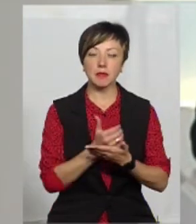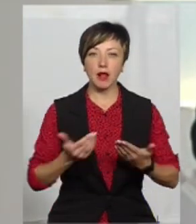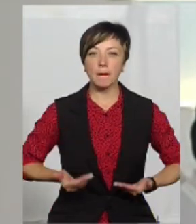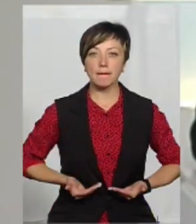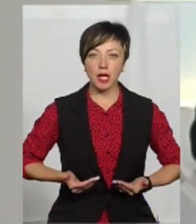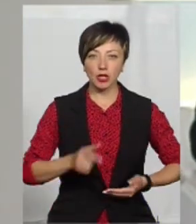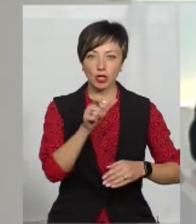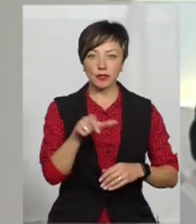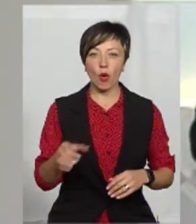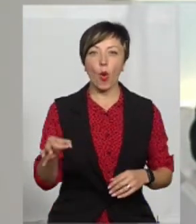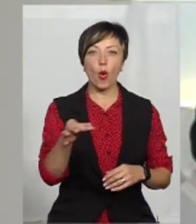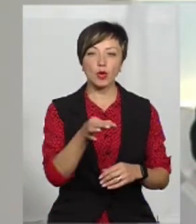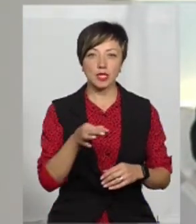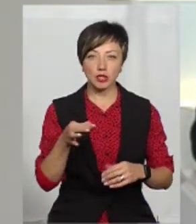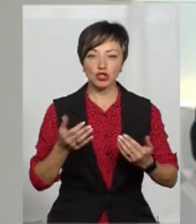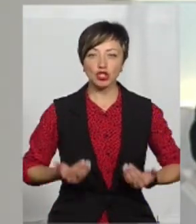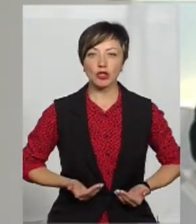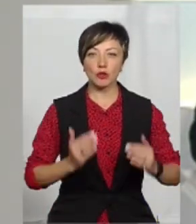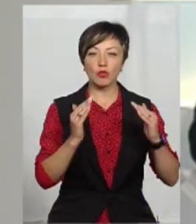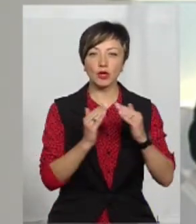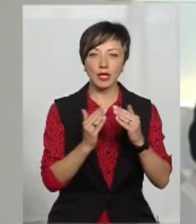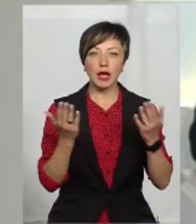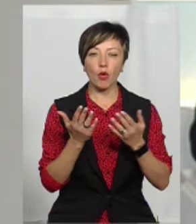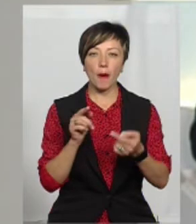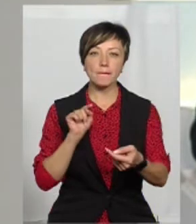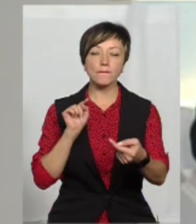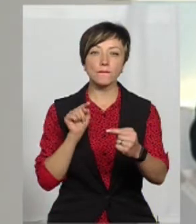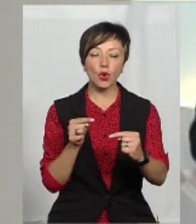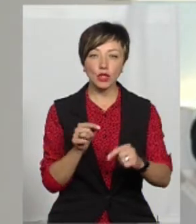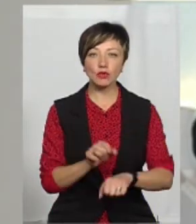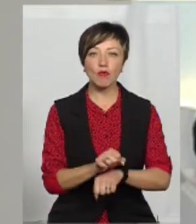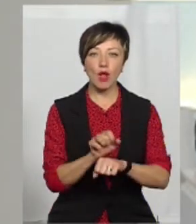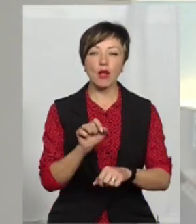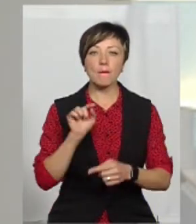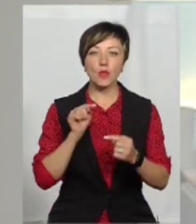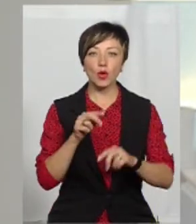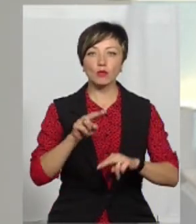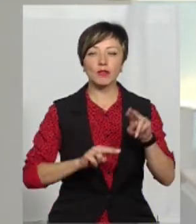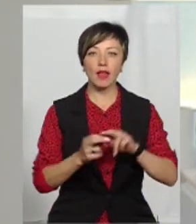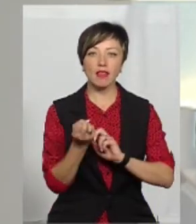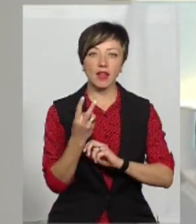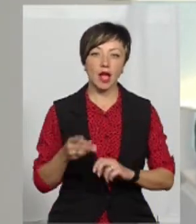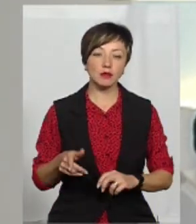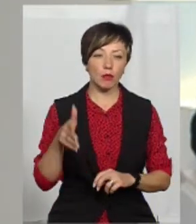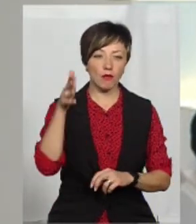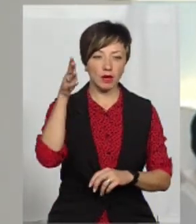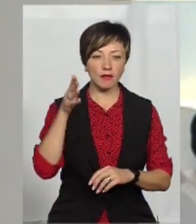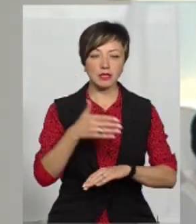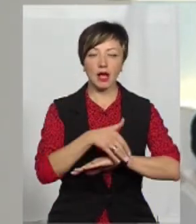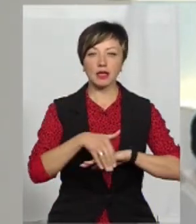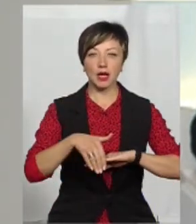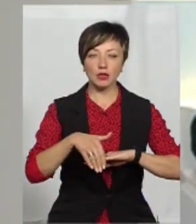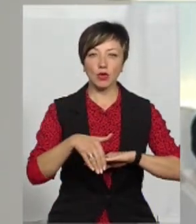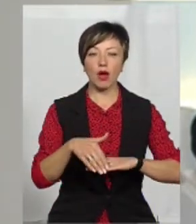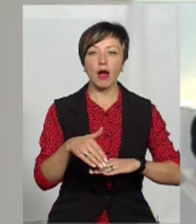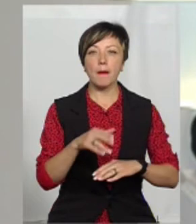мешканці Озерної, жителі будинків якої протестували проти будівництва 12-поверхівки за